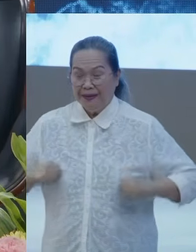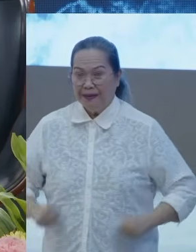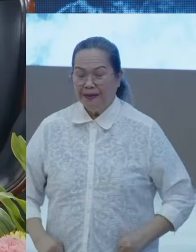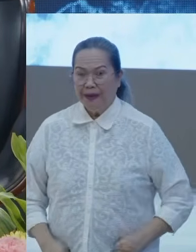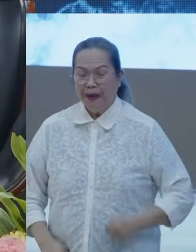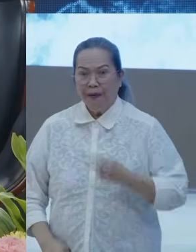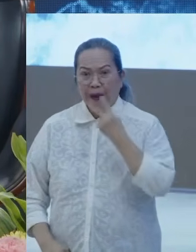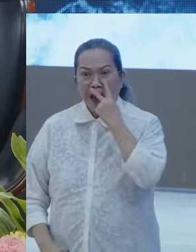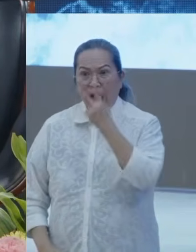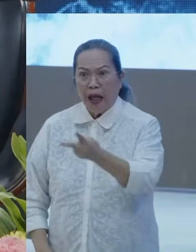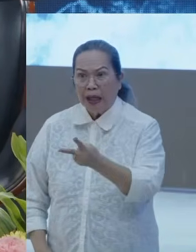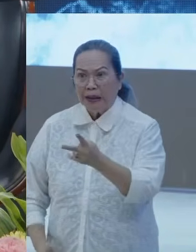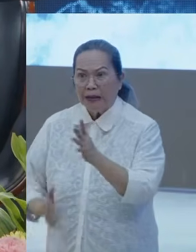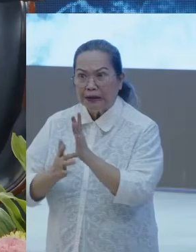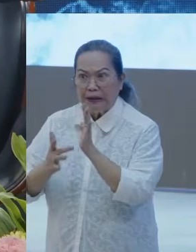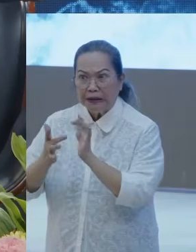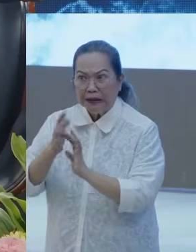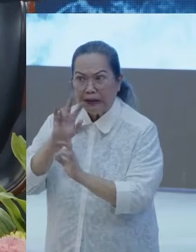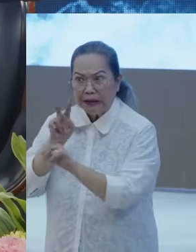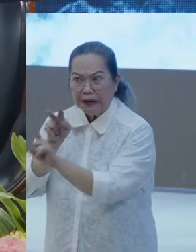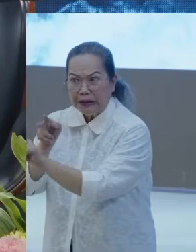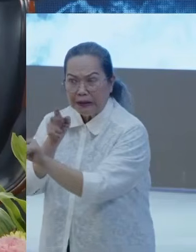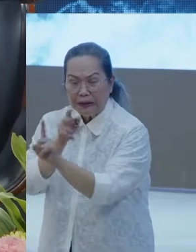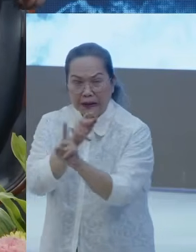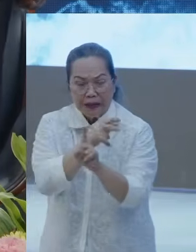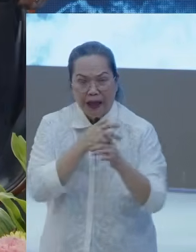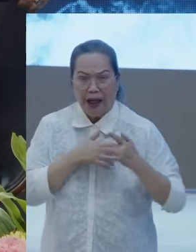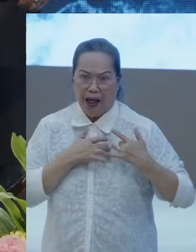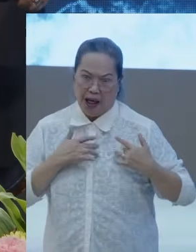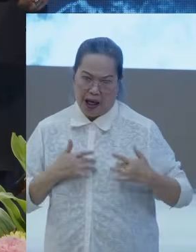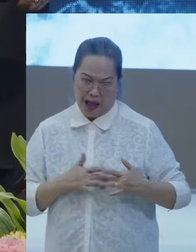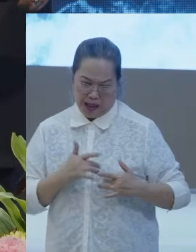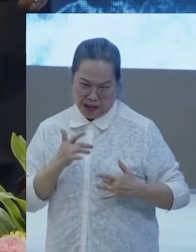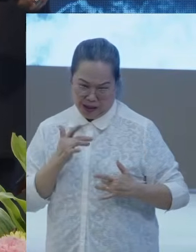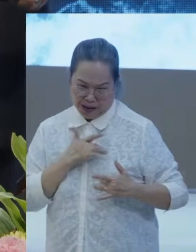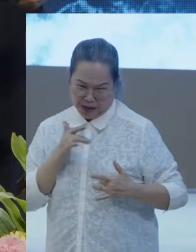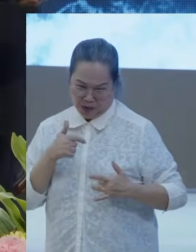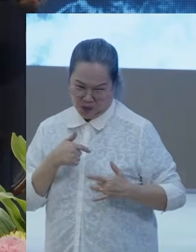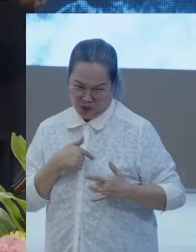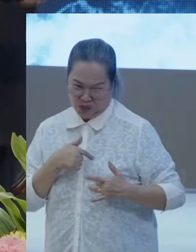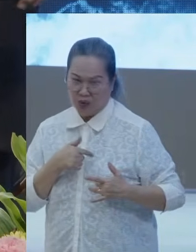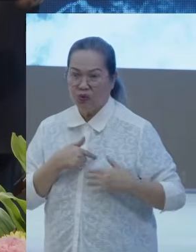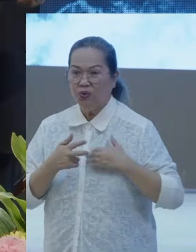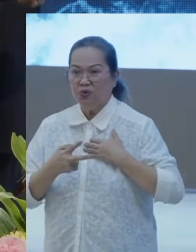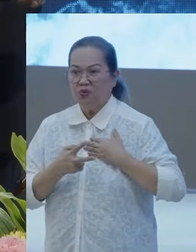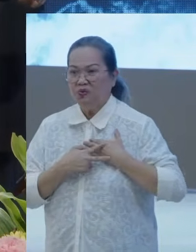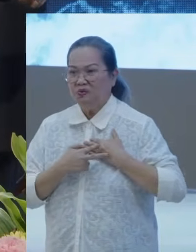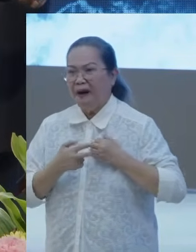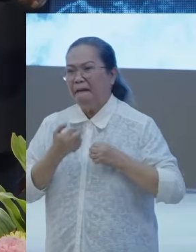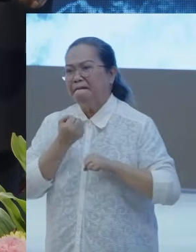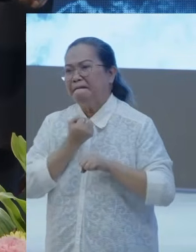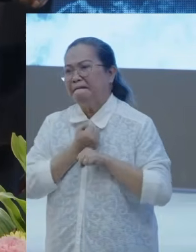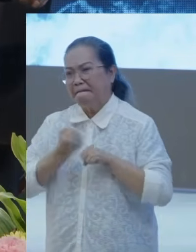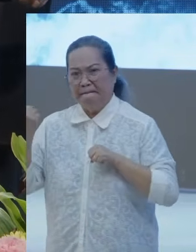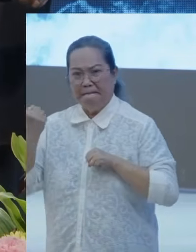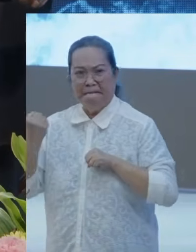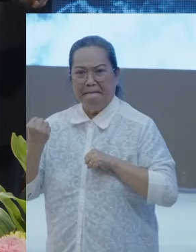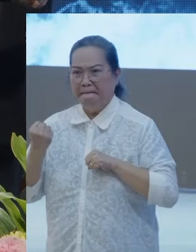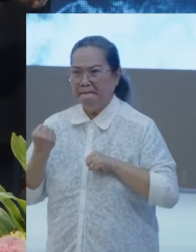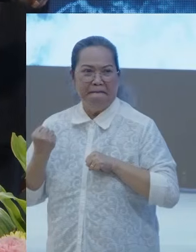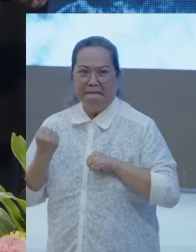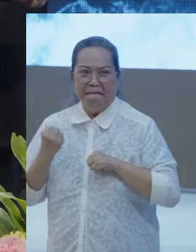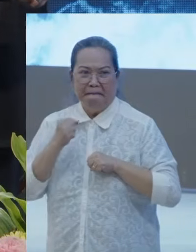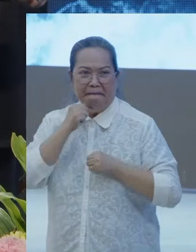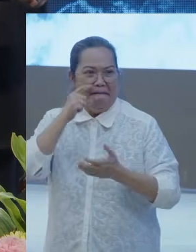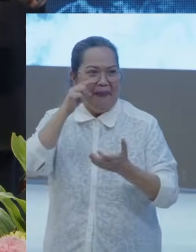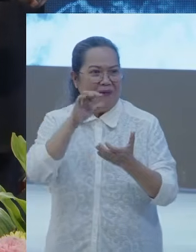nakita na ni Jesus ang kanilang mga puso. Sila ay set in their ways already. Wala pong naniniwala